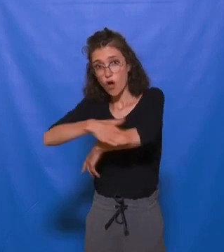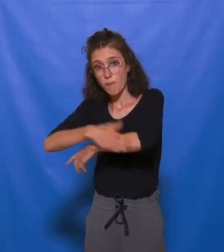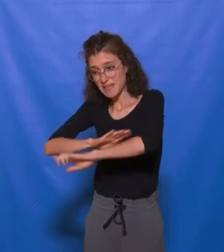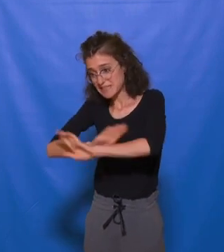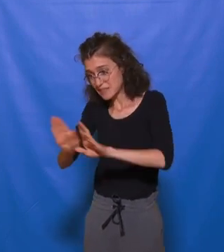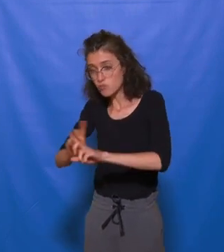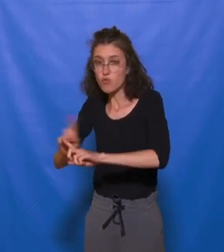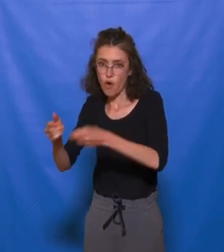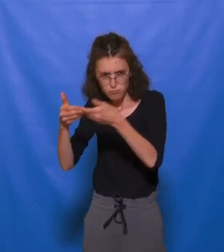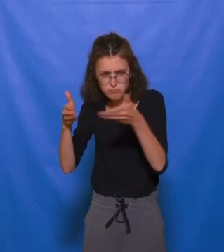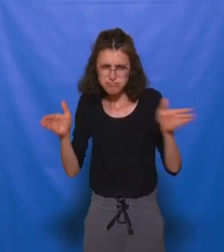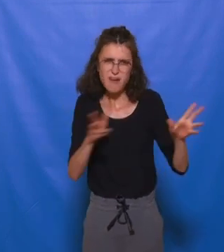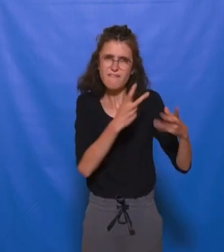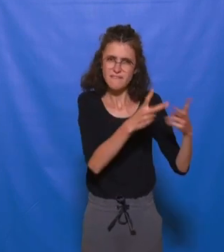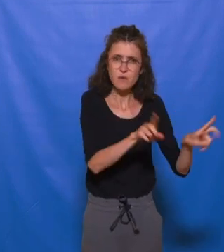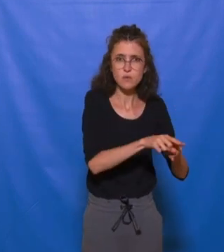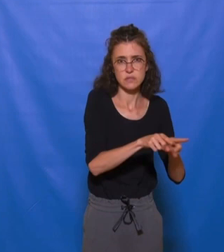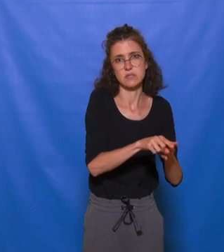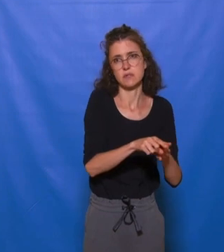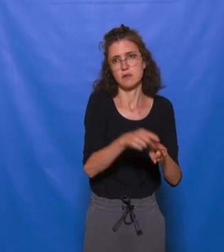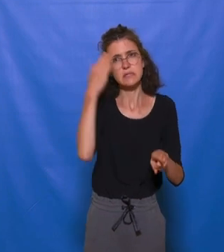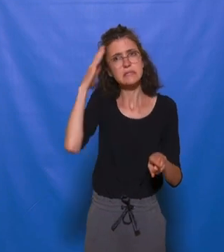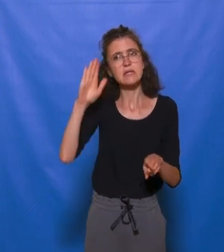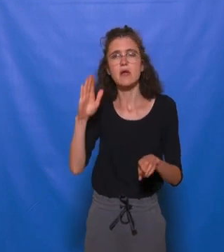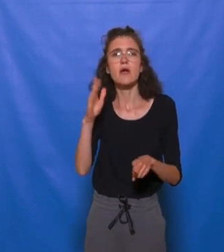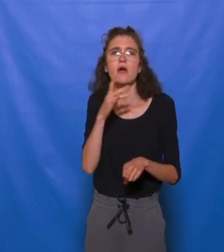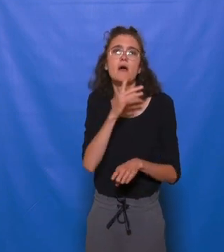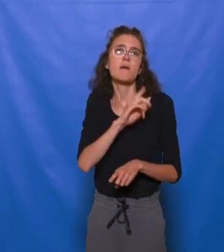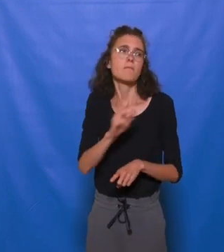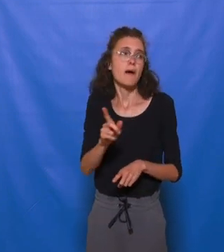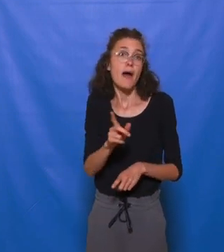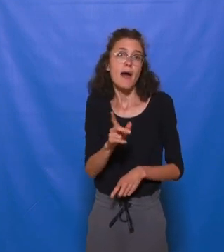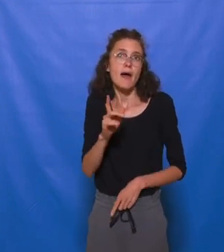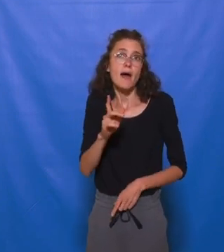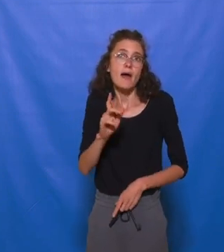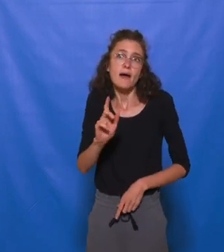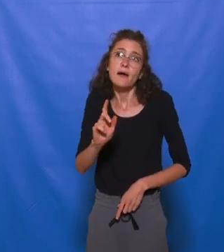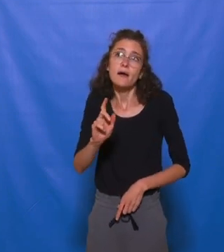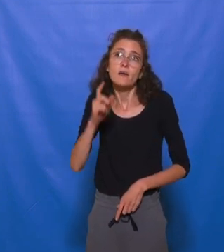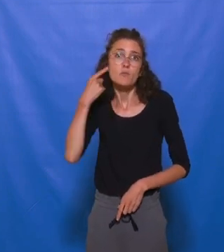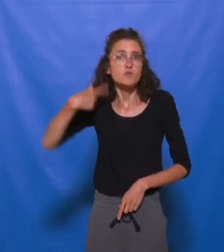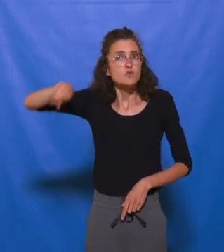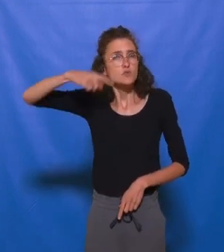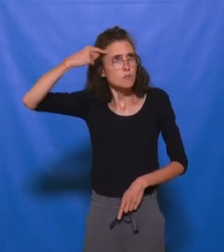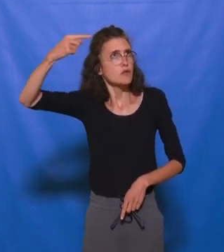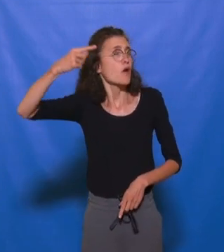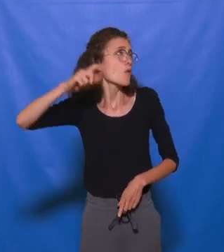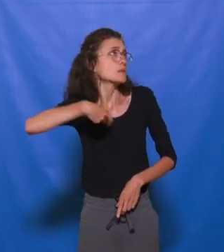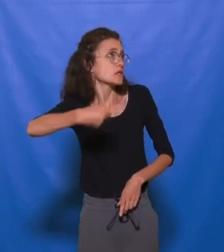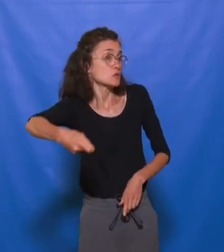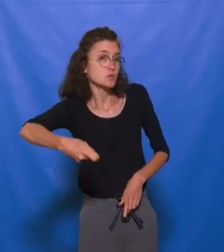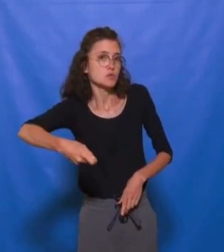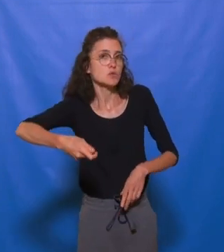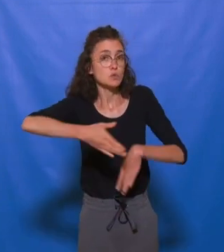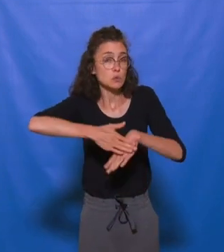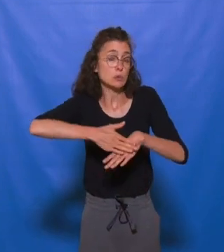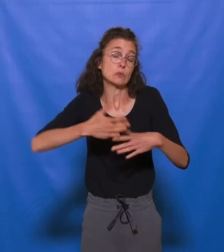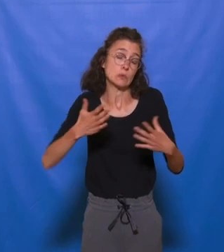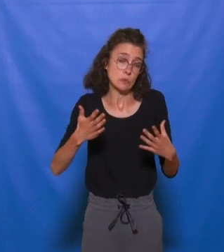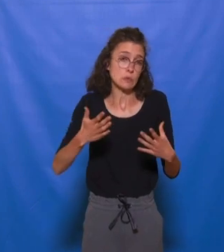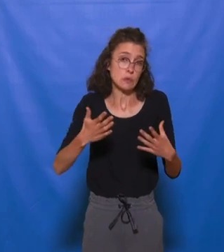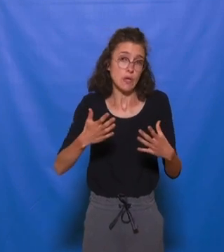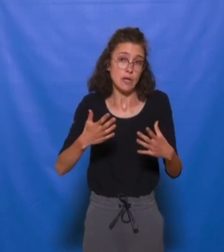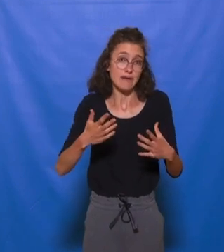répète, c'est loin d'être évident pour tous. Les déserts médicaux ne sont pas qu'en zone rurale. Aujourd'hui, galérer pour se soigner,